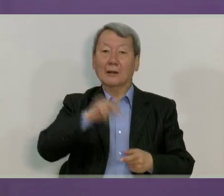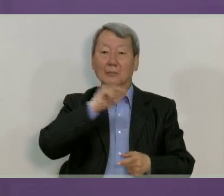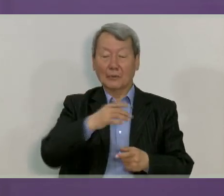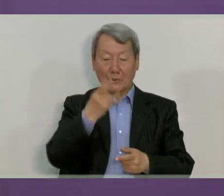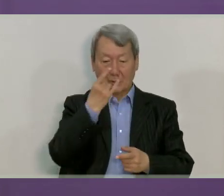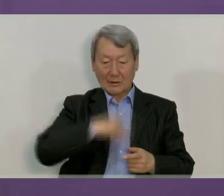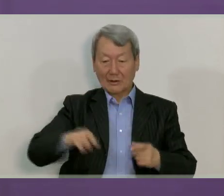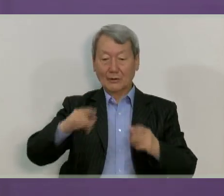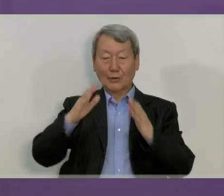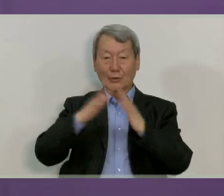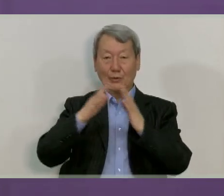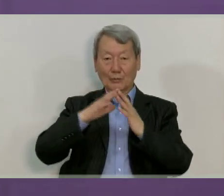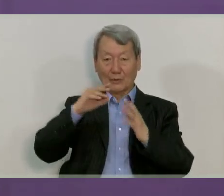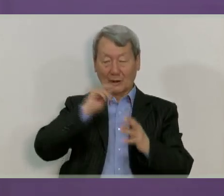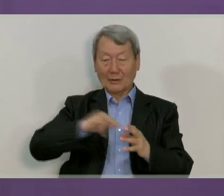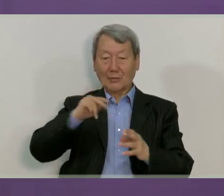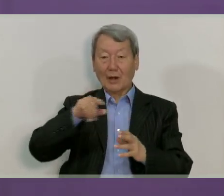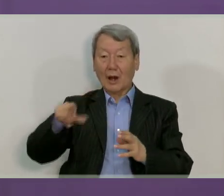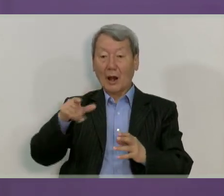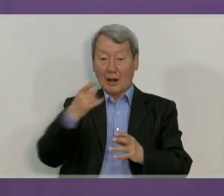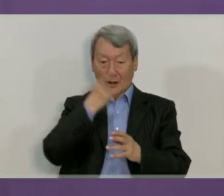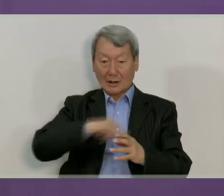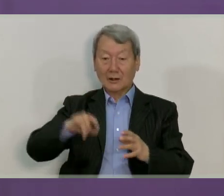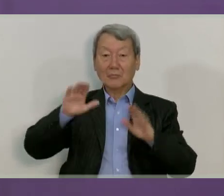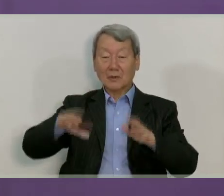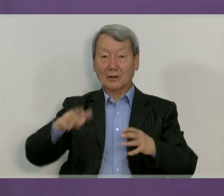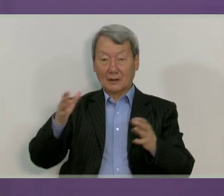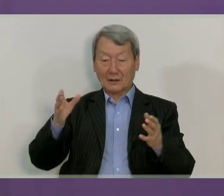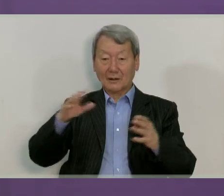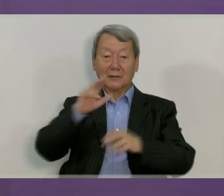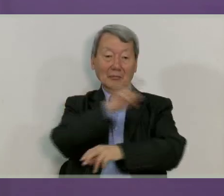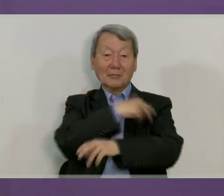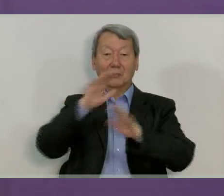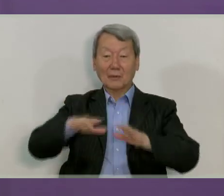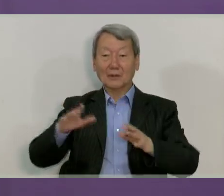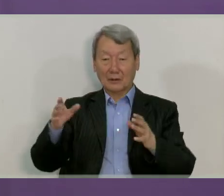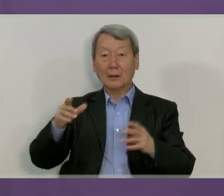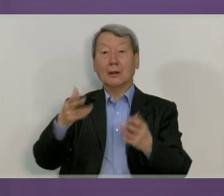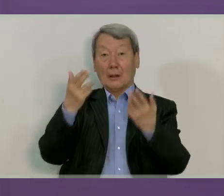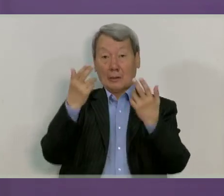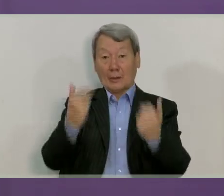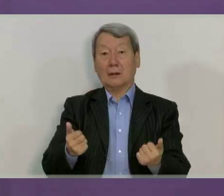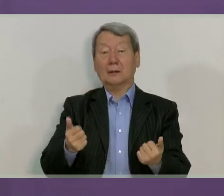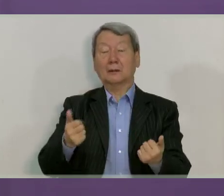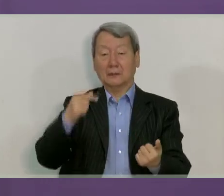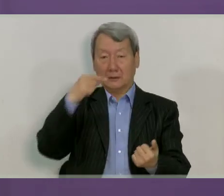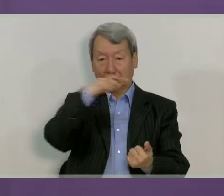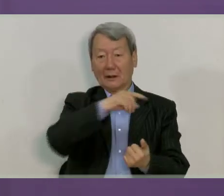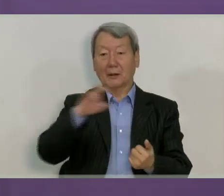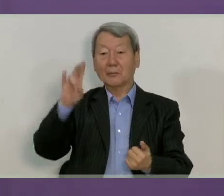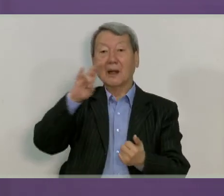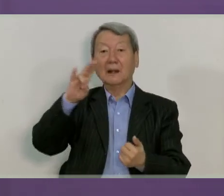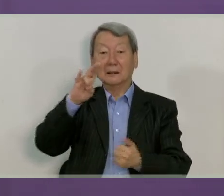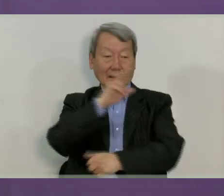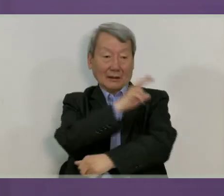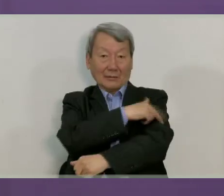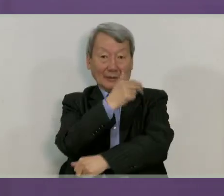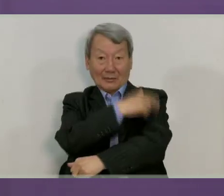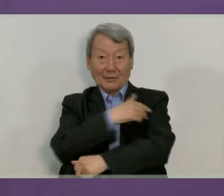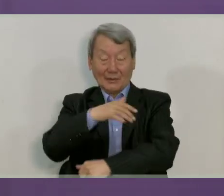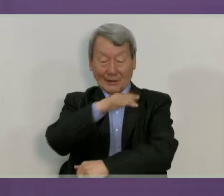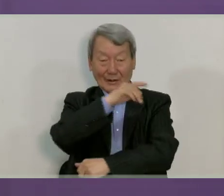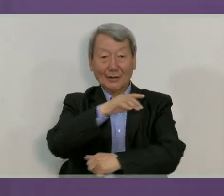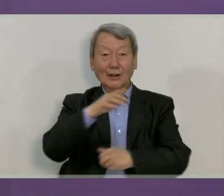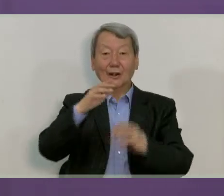родильном отделении. Закрыто ли родильное отделение? Да, действительно, там произошло вот такое вот